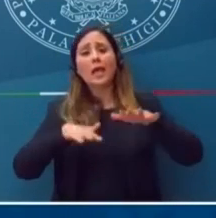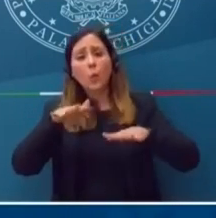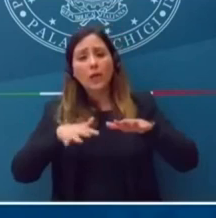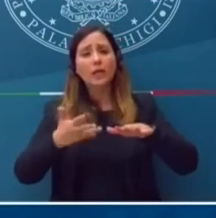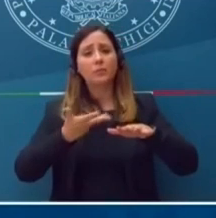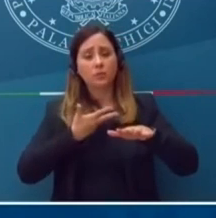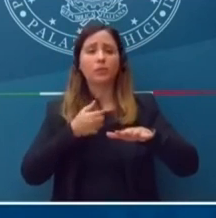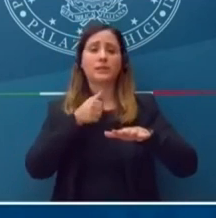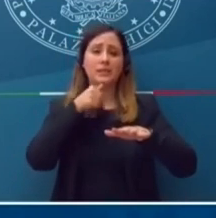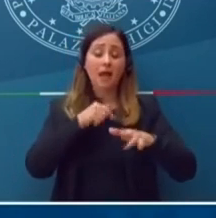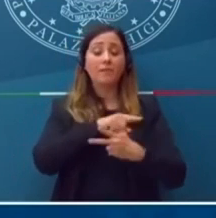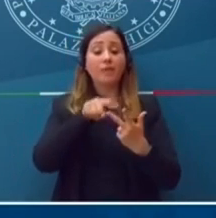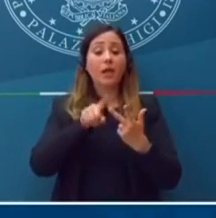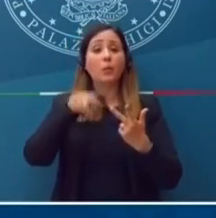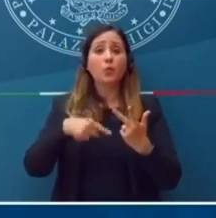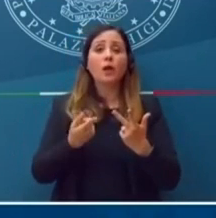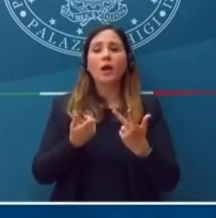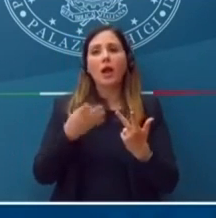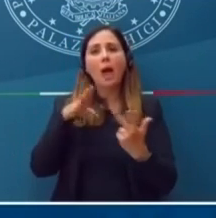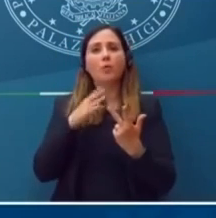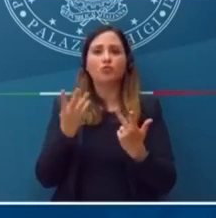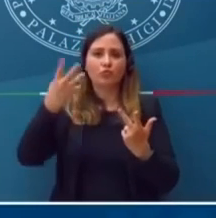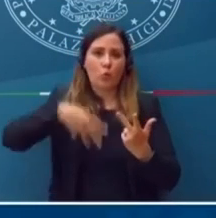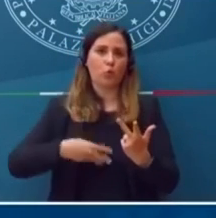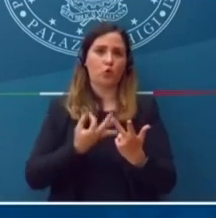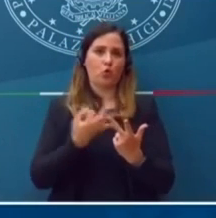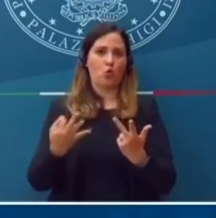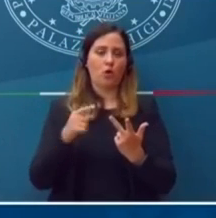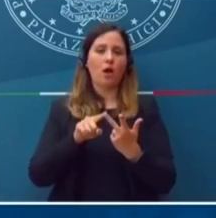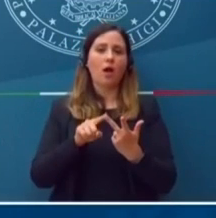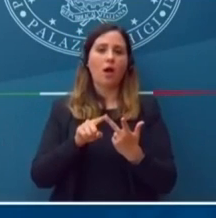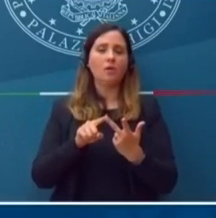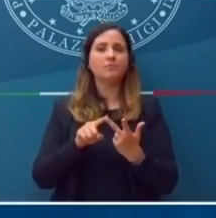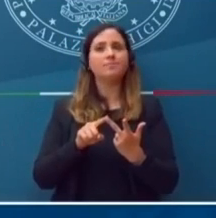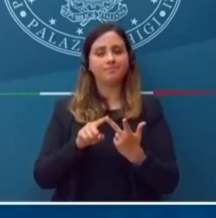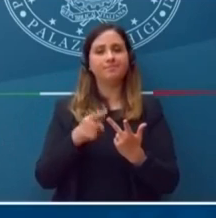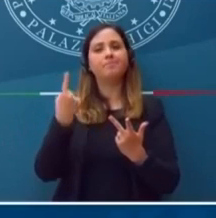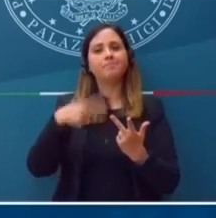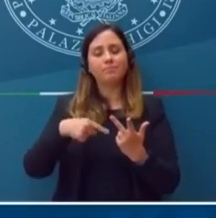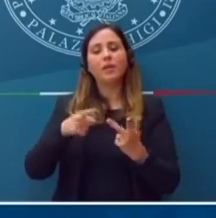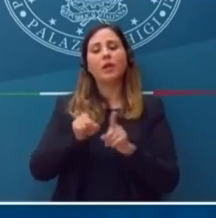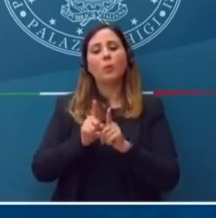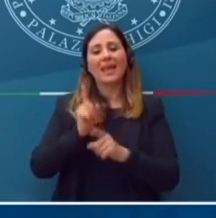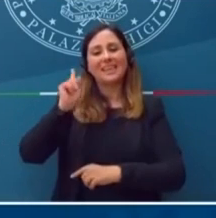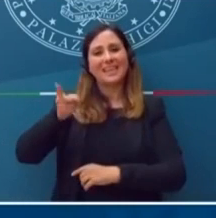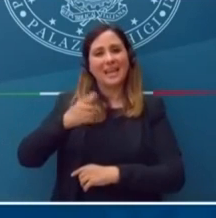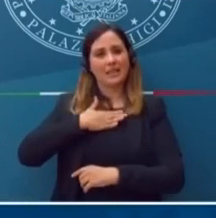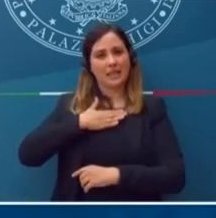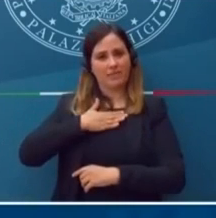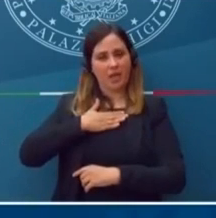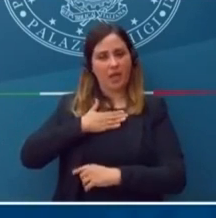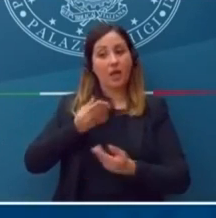terzo efficace. E queste sono le direttive che non solo ho dato, ma mi sono